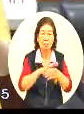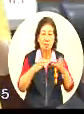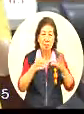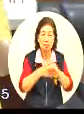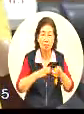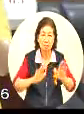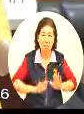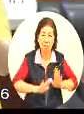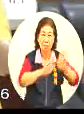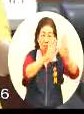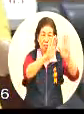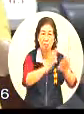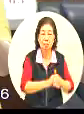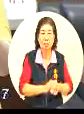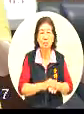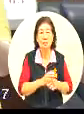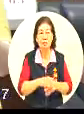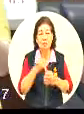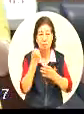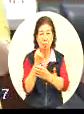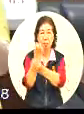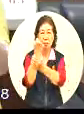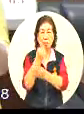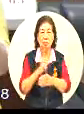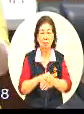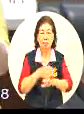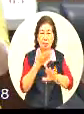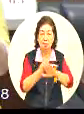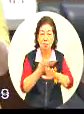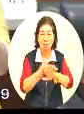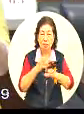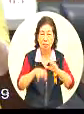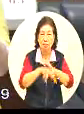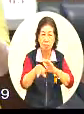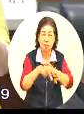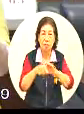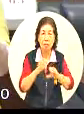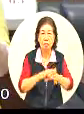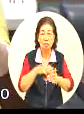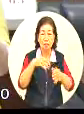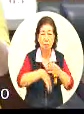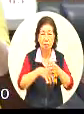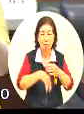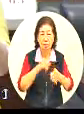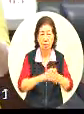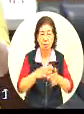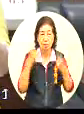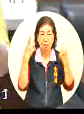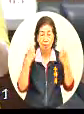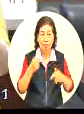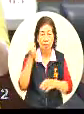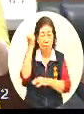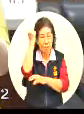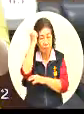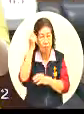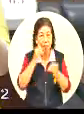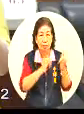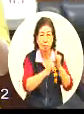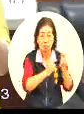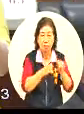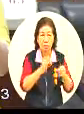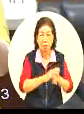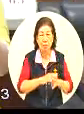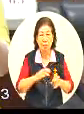撑所以一个闲置空间的需要原住物的凝聚力跟参与所以他